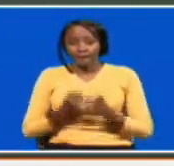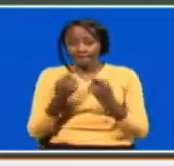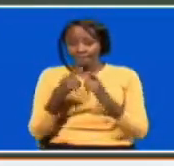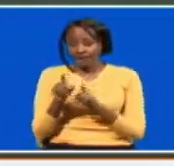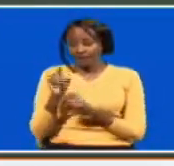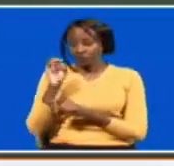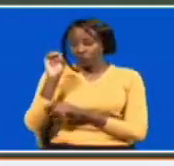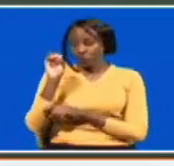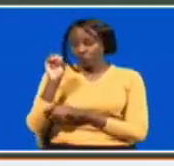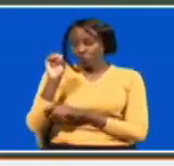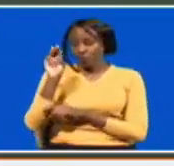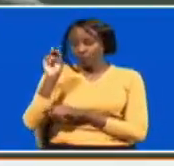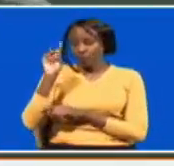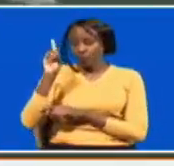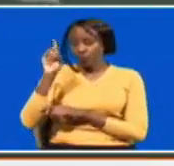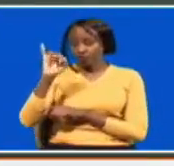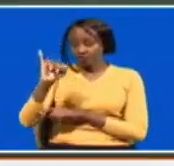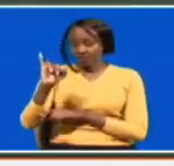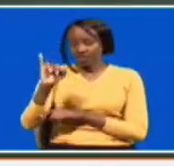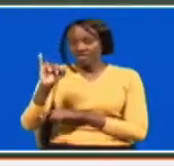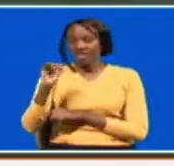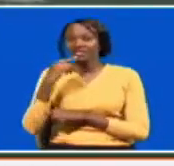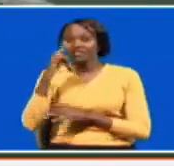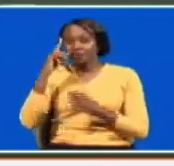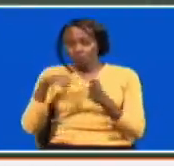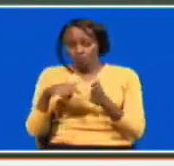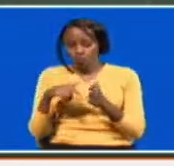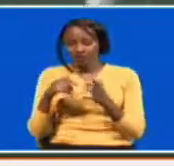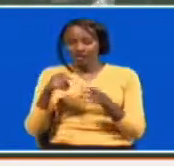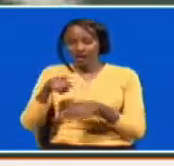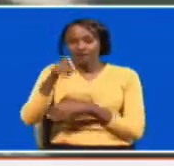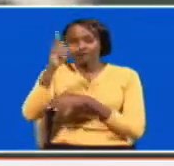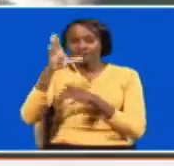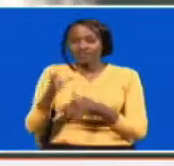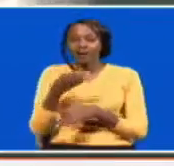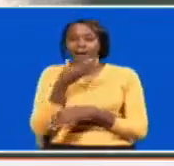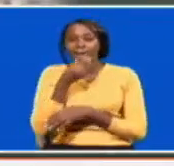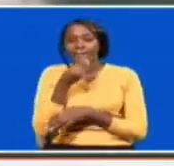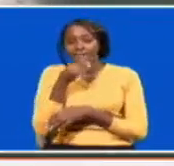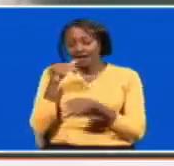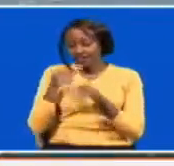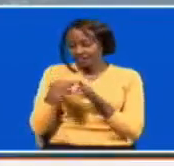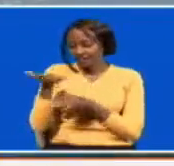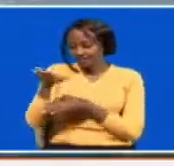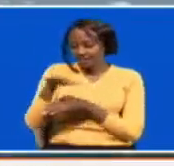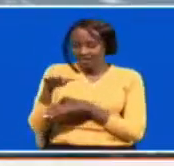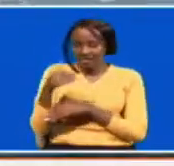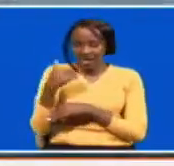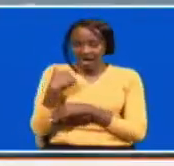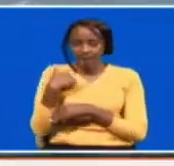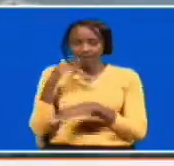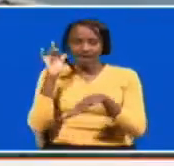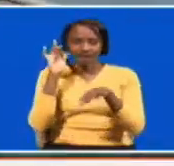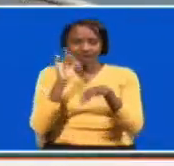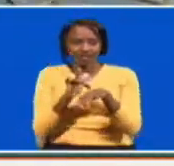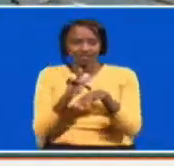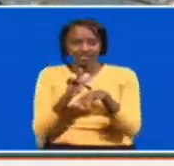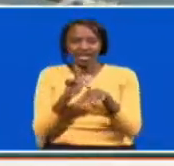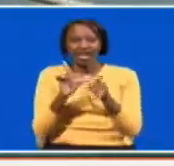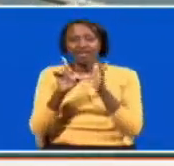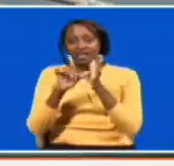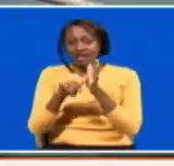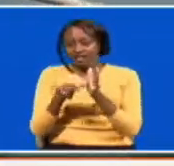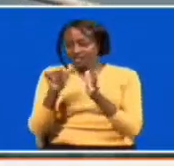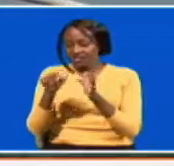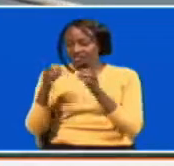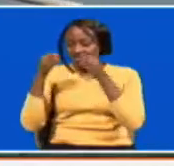Omondi Otieno, ambaye ni mfugaji wa samaki hapa, anasema takriban vizimba 25 vimeathirika na kusababisha hasara ya